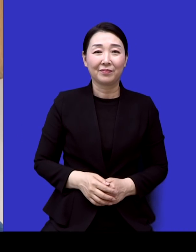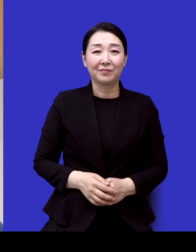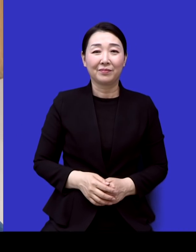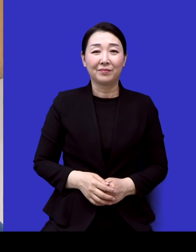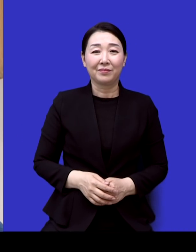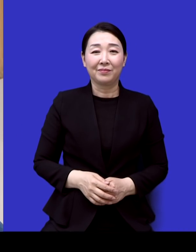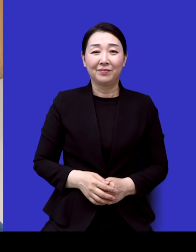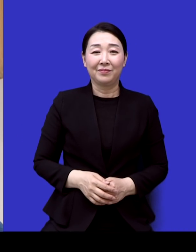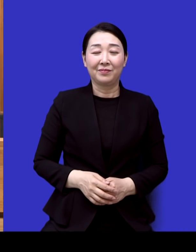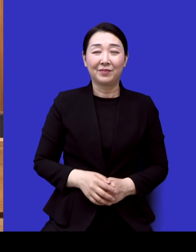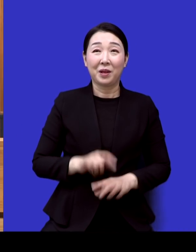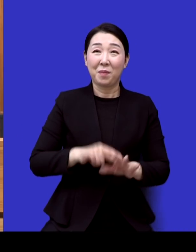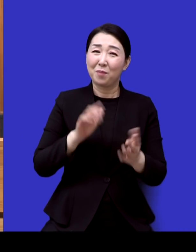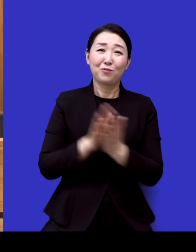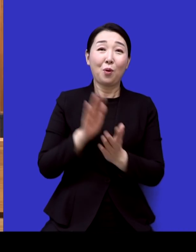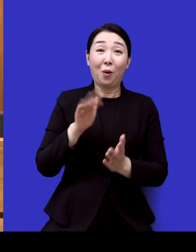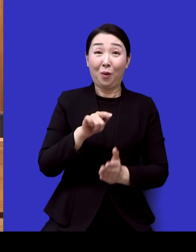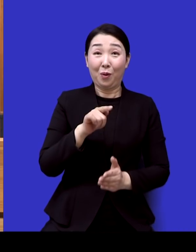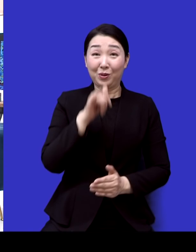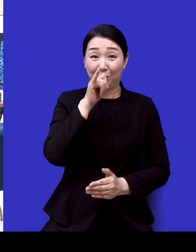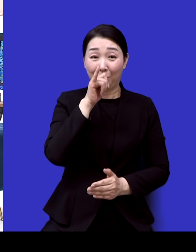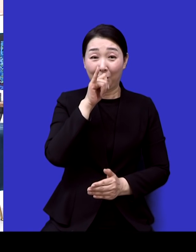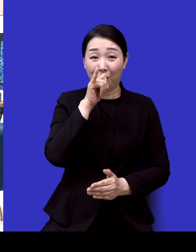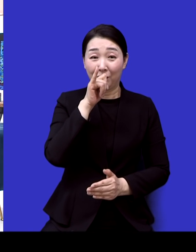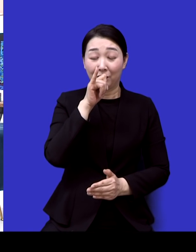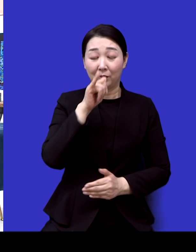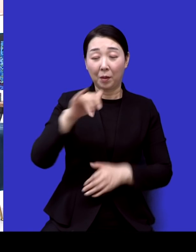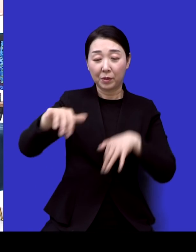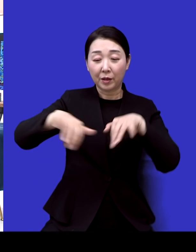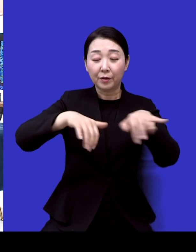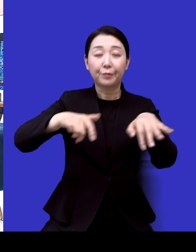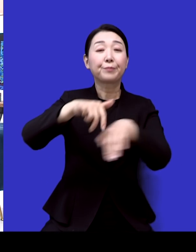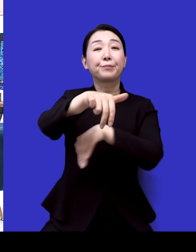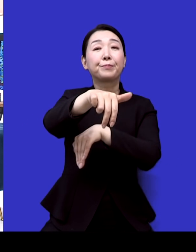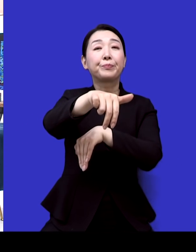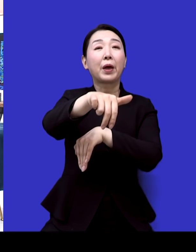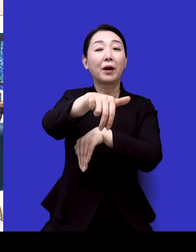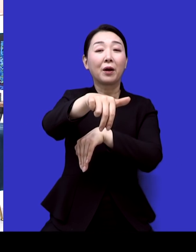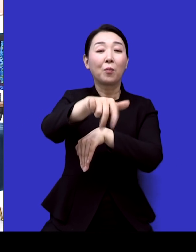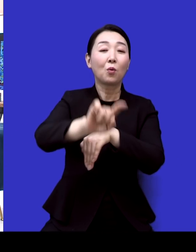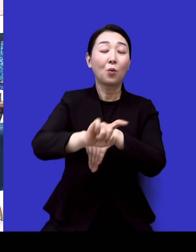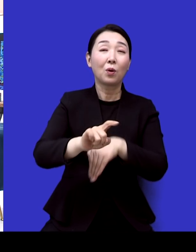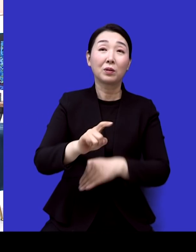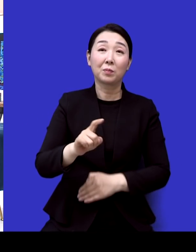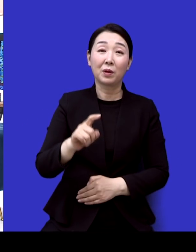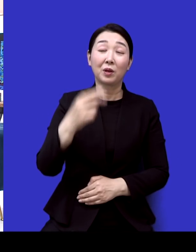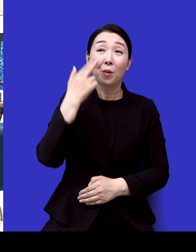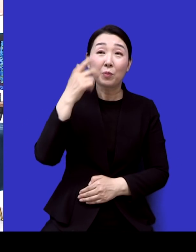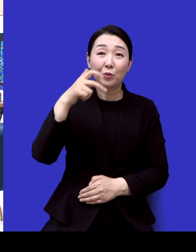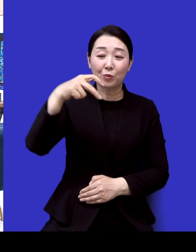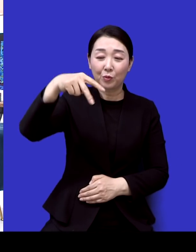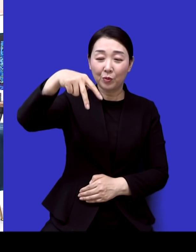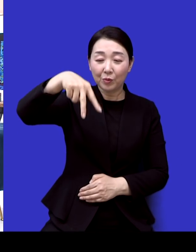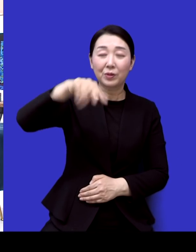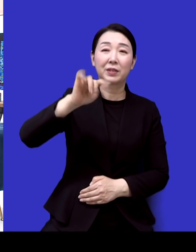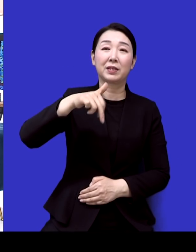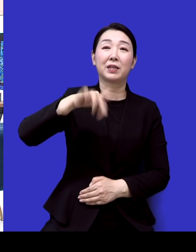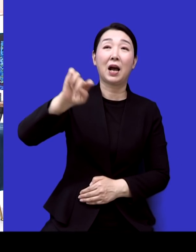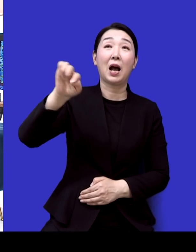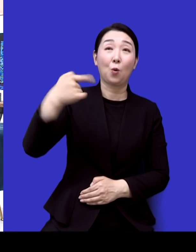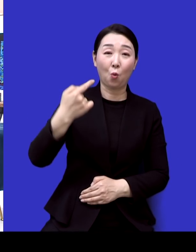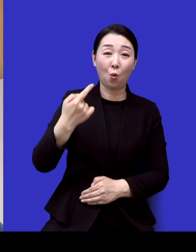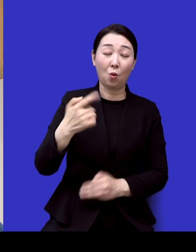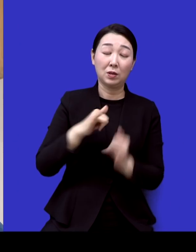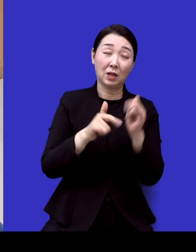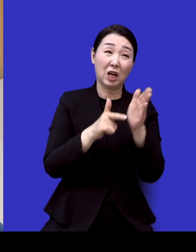그때 그 뜨거운 마음이 있잖아요. 예, 그래서 길거리로 나갔습니다. 예. 길거리로 나가는데 시카고 아시겠지만 네. 대도시라서 사람들이 매우 차가워요.